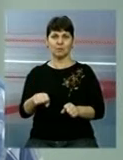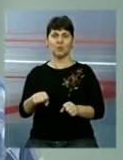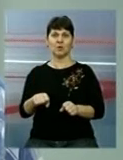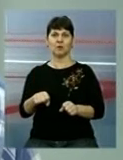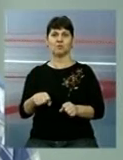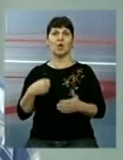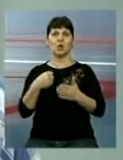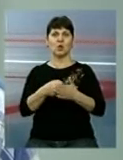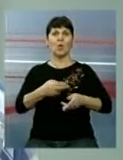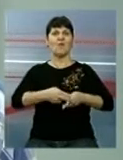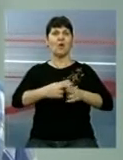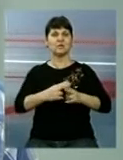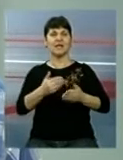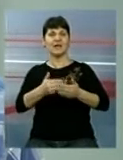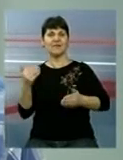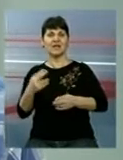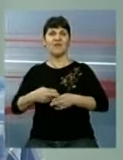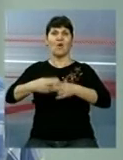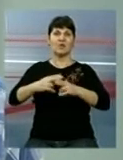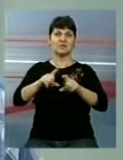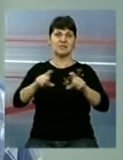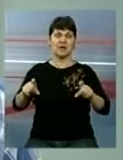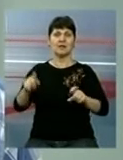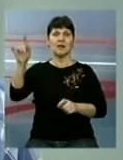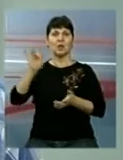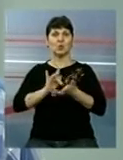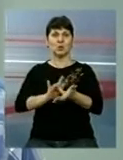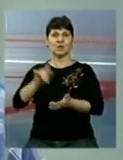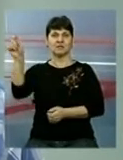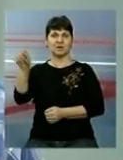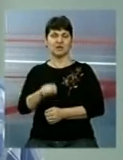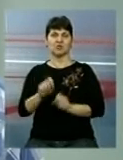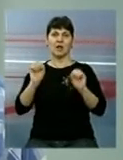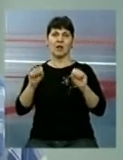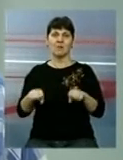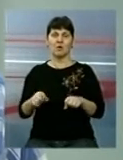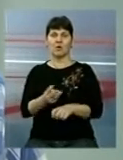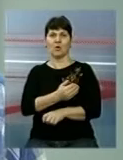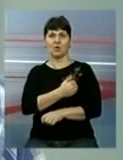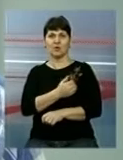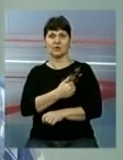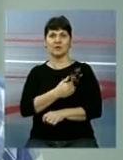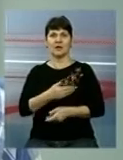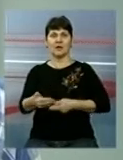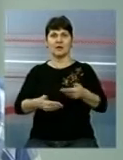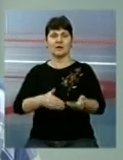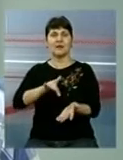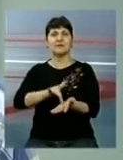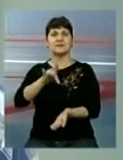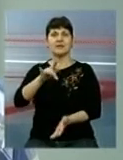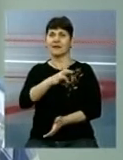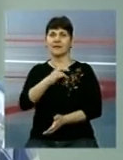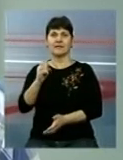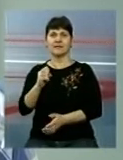вільно до вокзалу, також від вокзалу, щоб туристи, які приїжджають, могли, їм хотілося саме йти до центру, а не